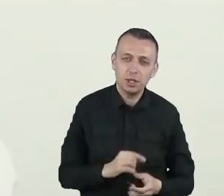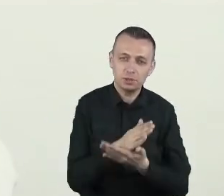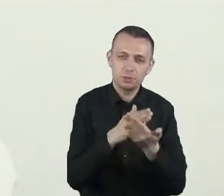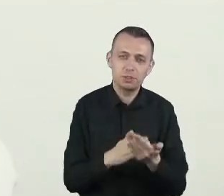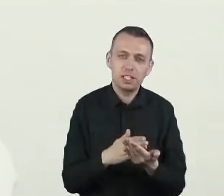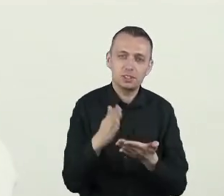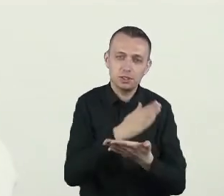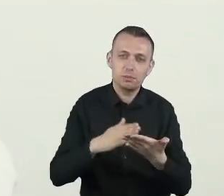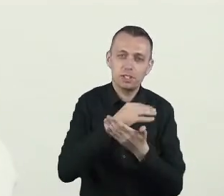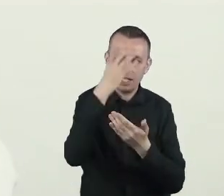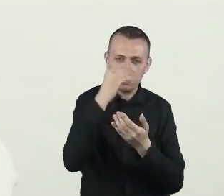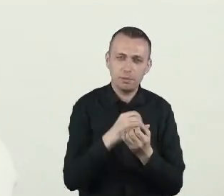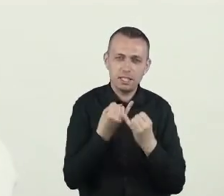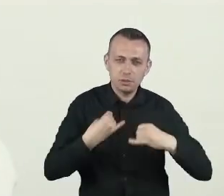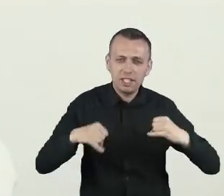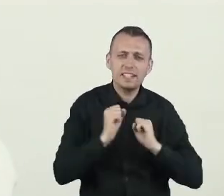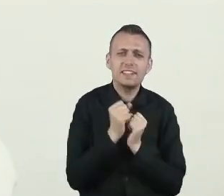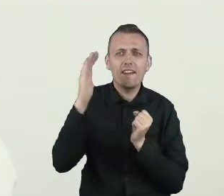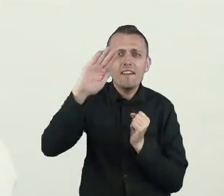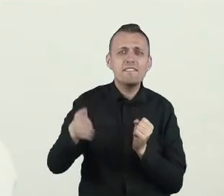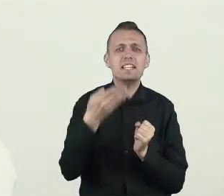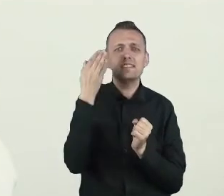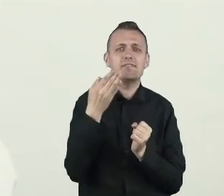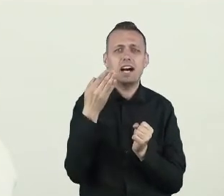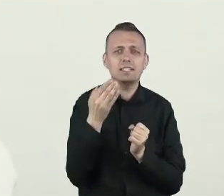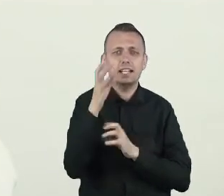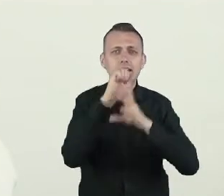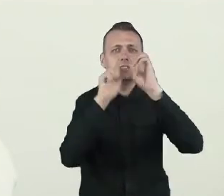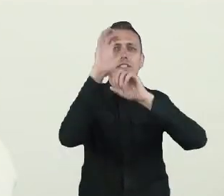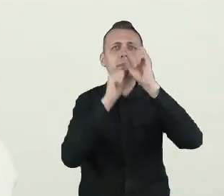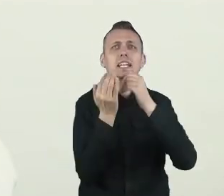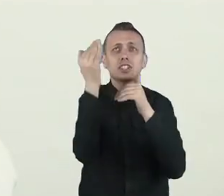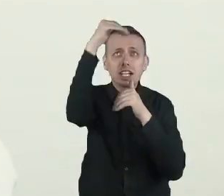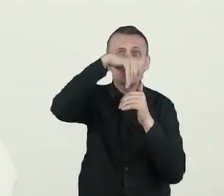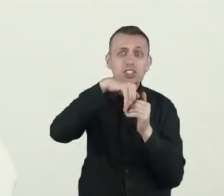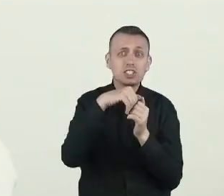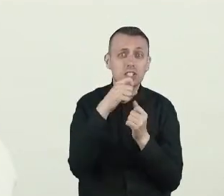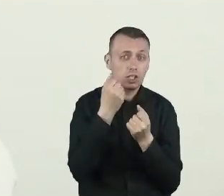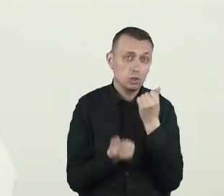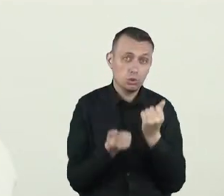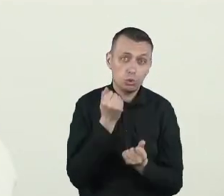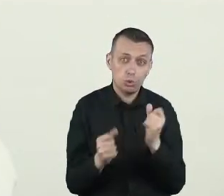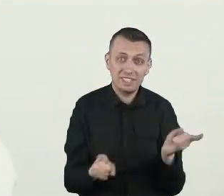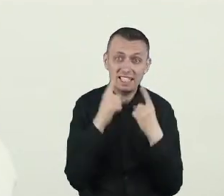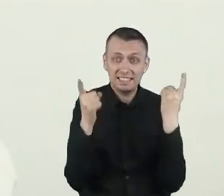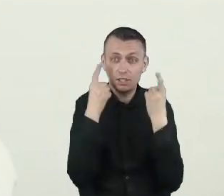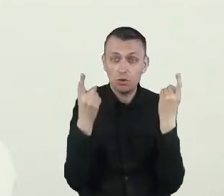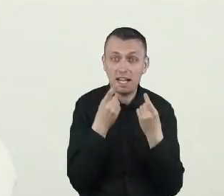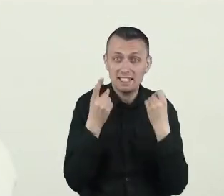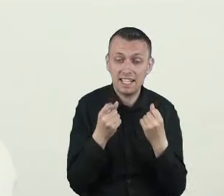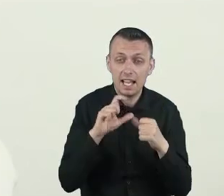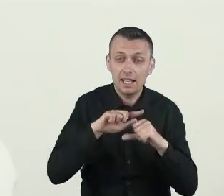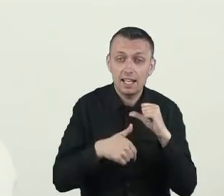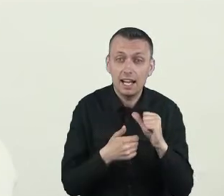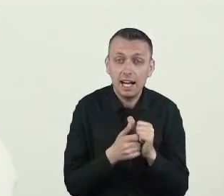wyzwaniem. I choć wyprawa na najwyższe szczyty jest ryzykiem, są tacy, którzy to ryzyko podejmują nieustannie. Jedną z tych osób jest Piotr